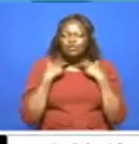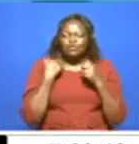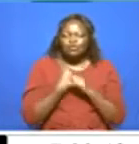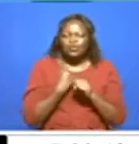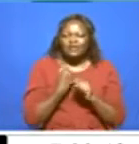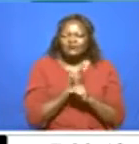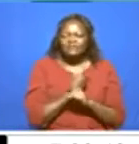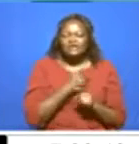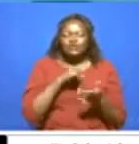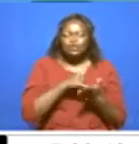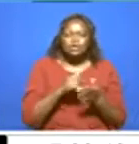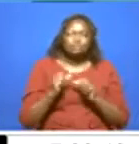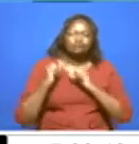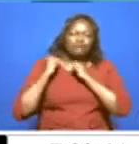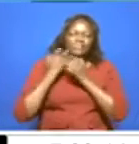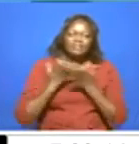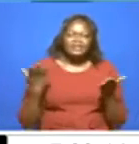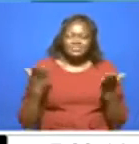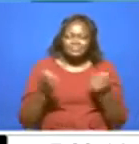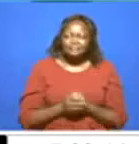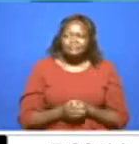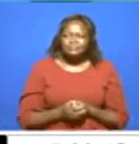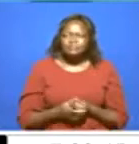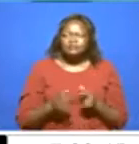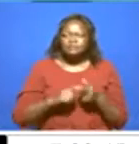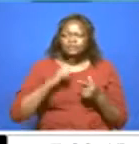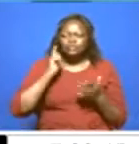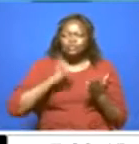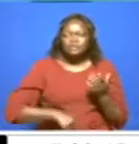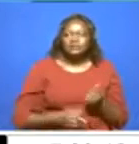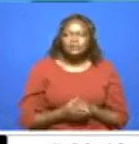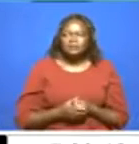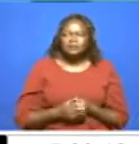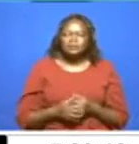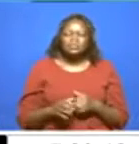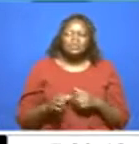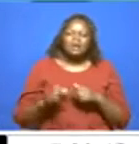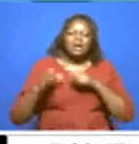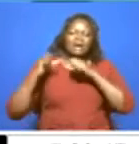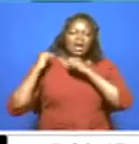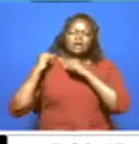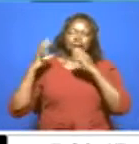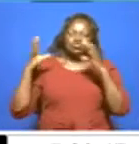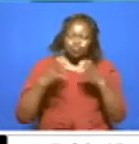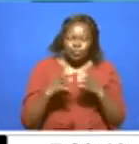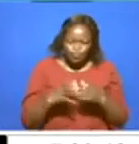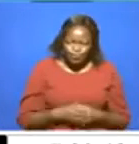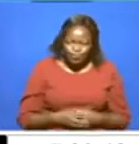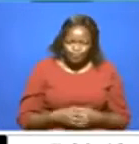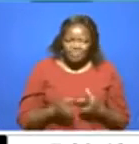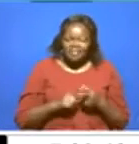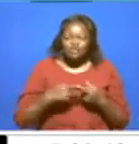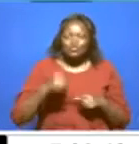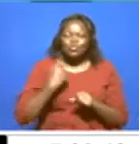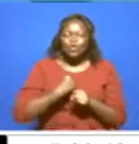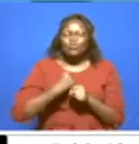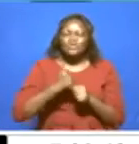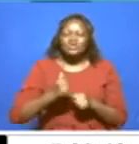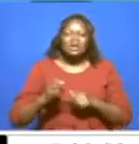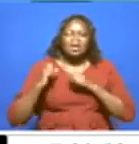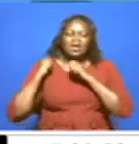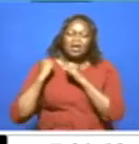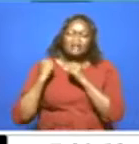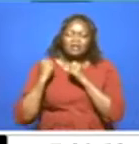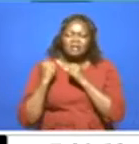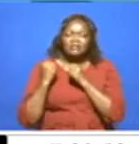mzigo. Kwa lugha ya Kiingereza walifahamika kama the Kariokor. Kazi yao ilikuwa kuwabebea wanajeshi wa ukoloni